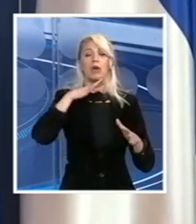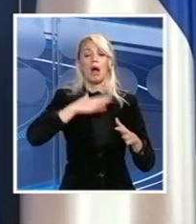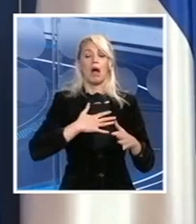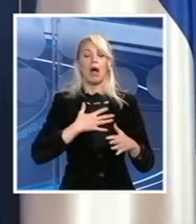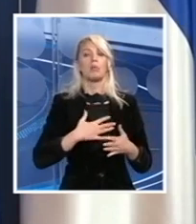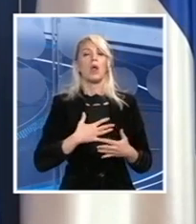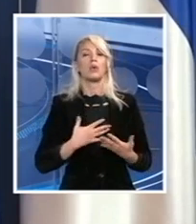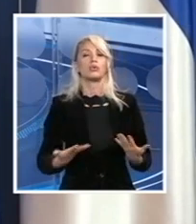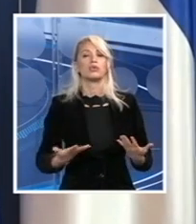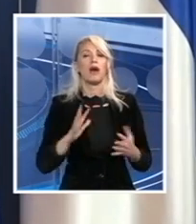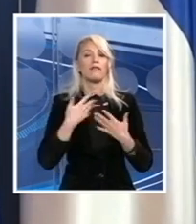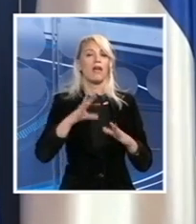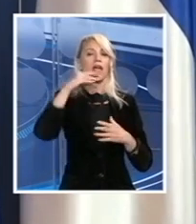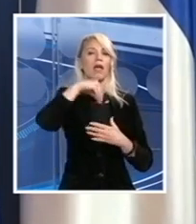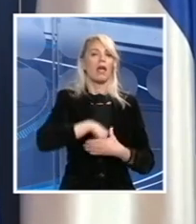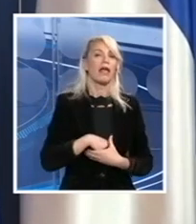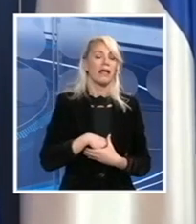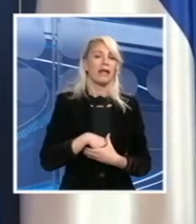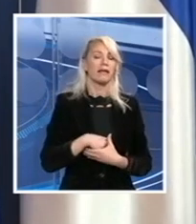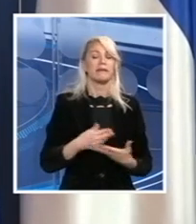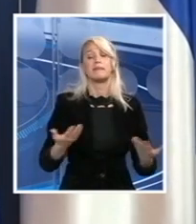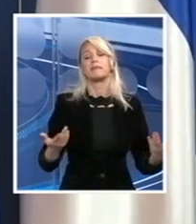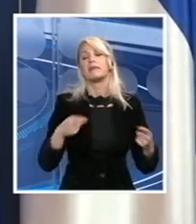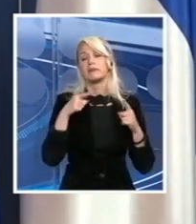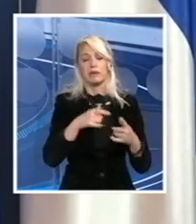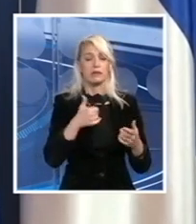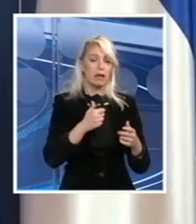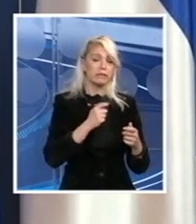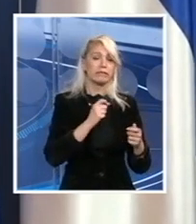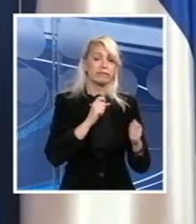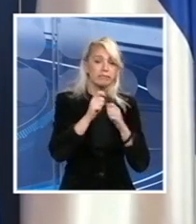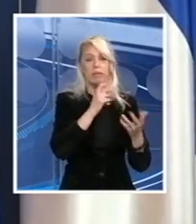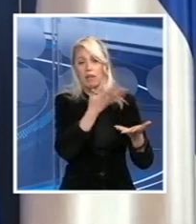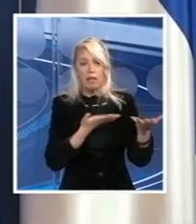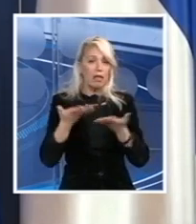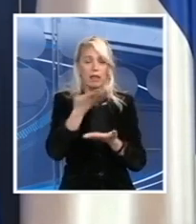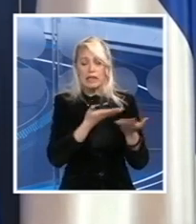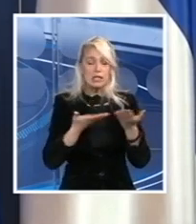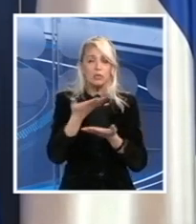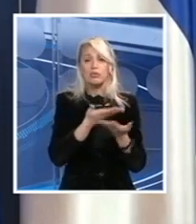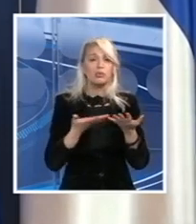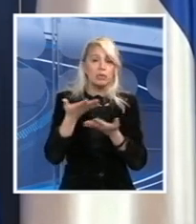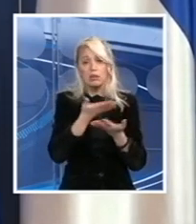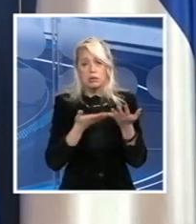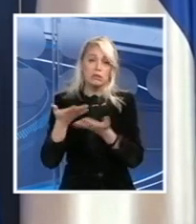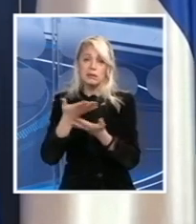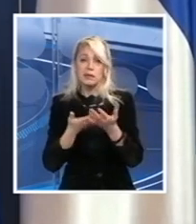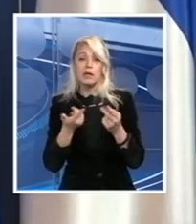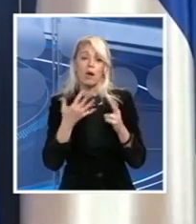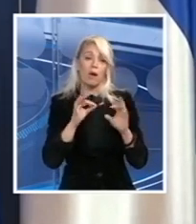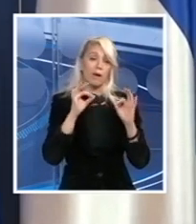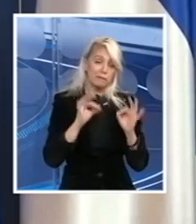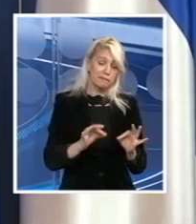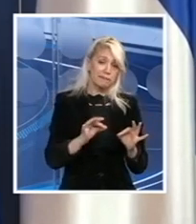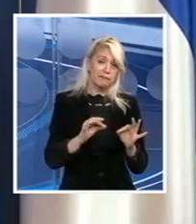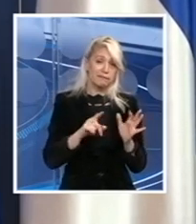da, tu sad ulazimo u diskusiju i o tome koliki je procenat verodostojnosti samog nalaza i